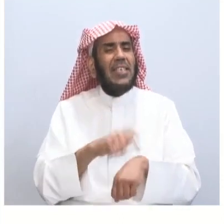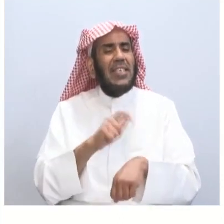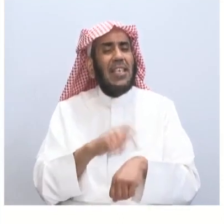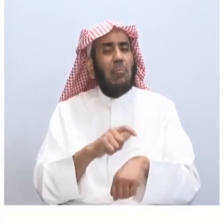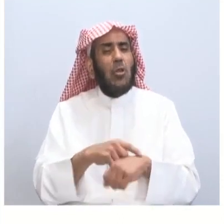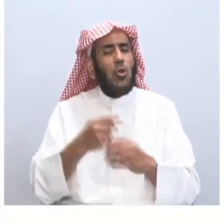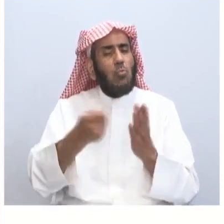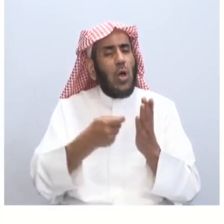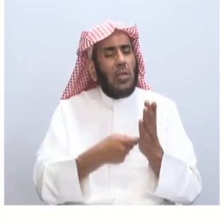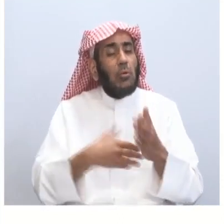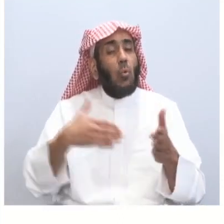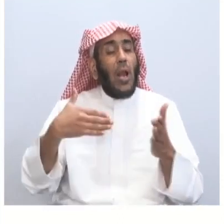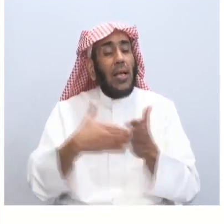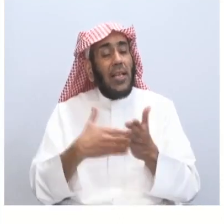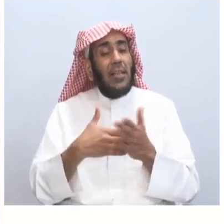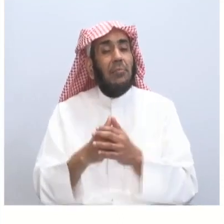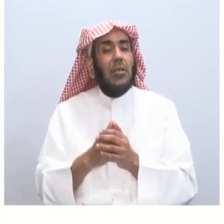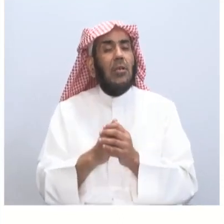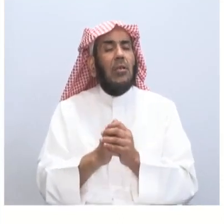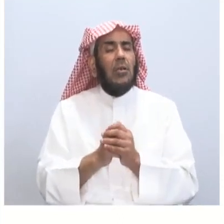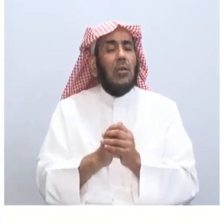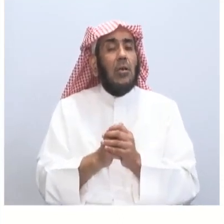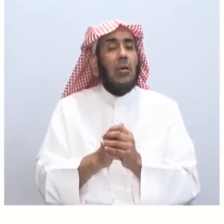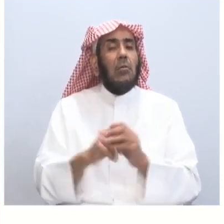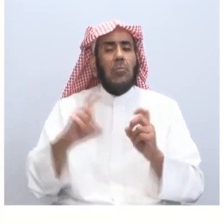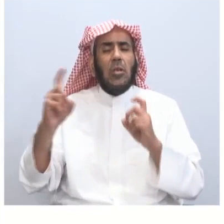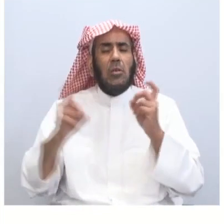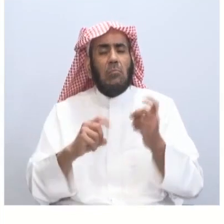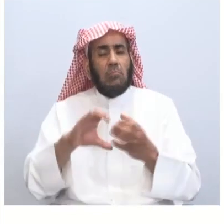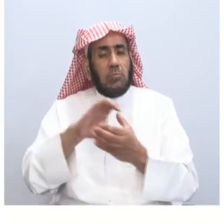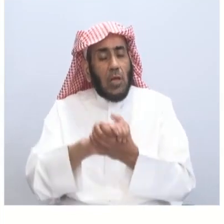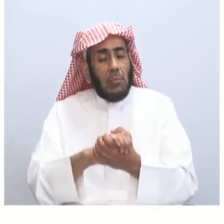المكاتبات والاحداث تشاور